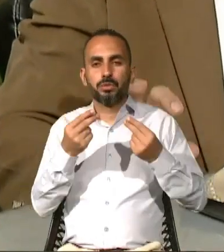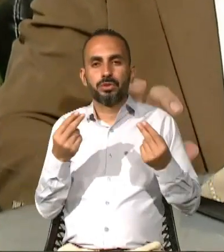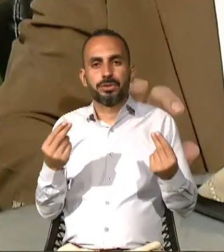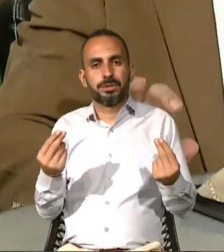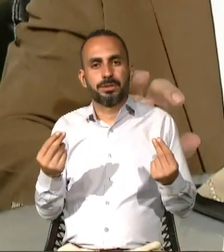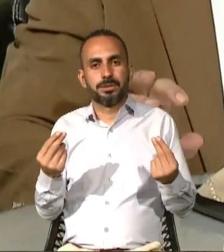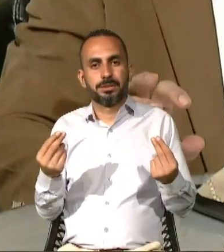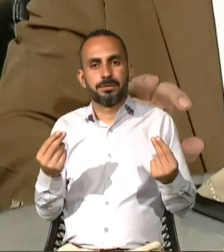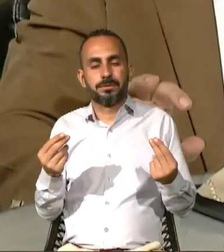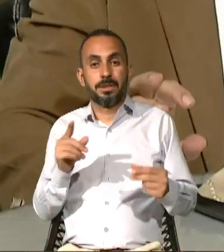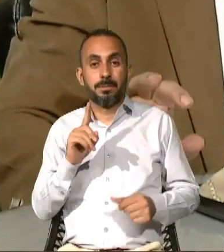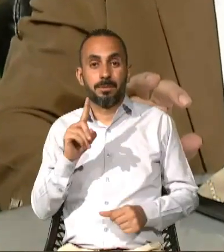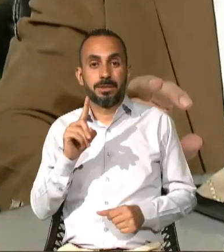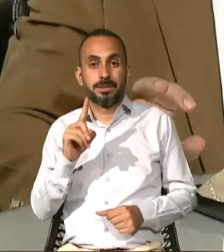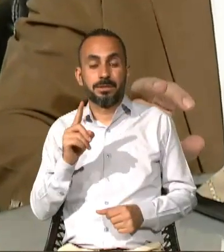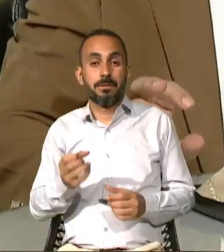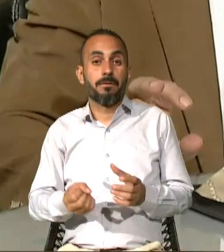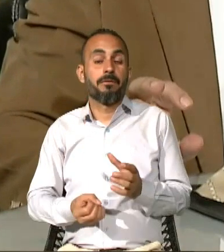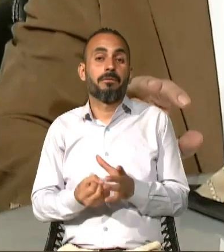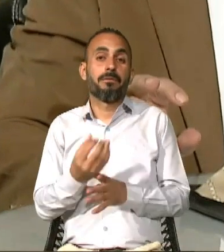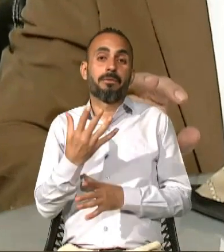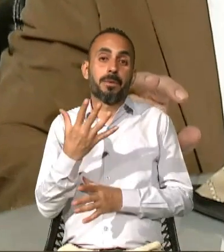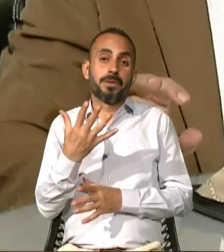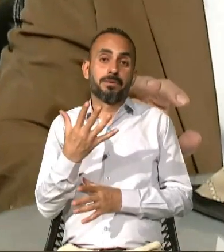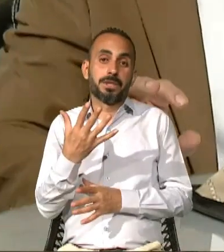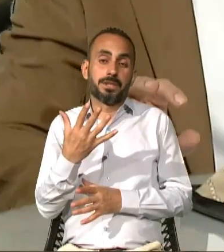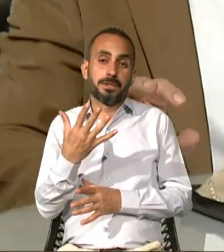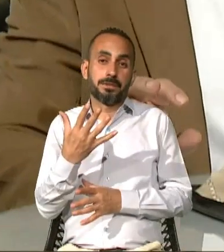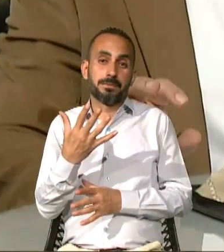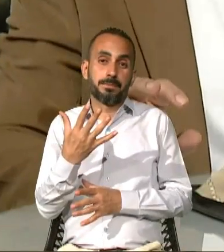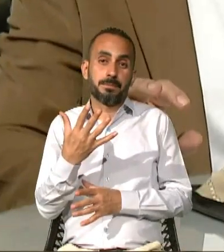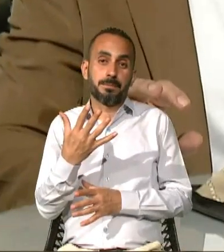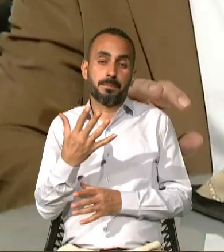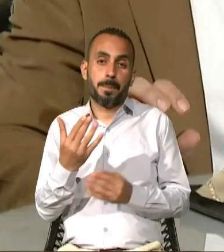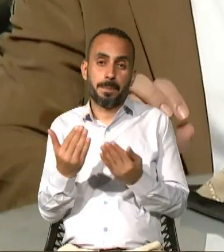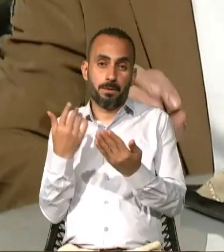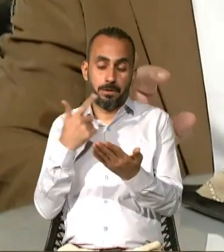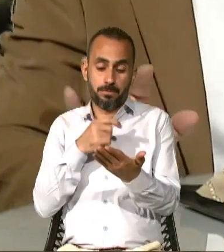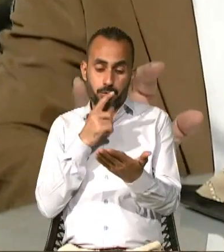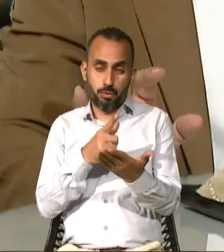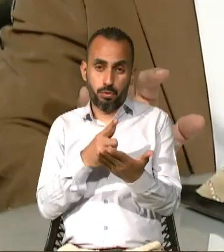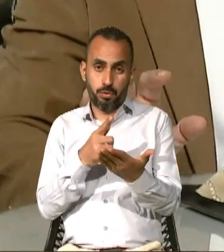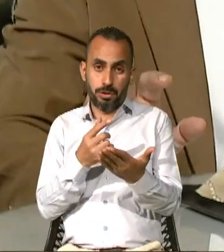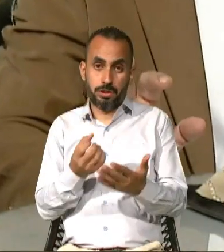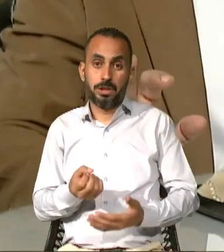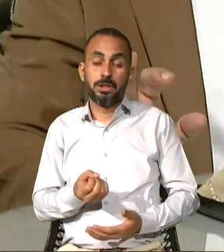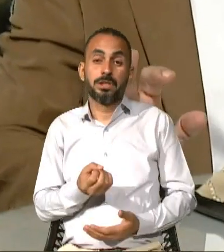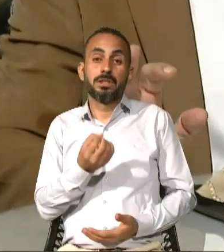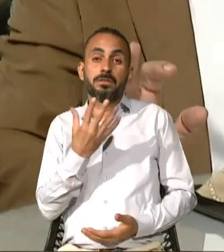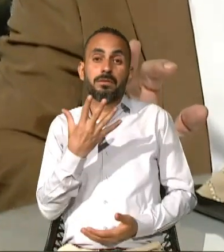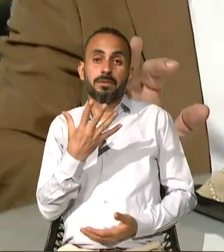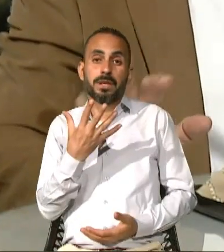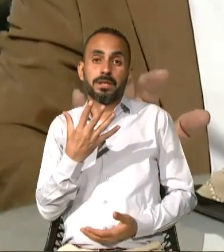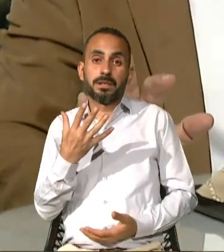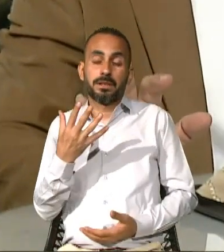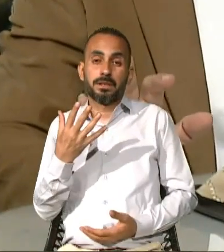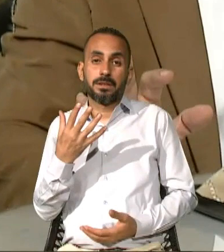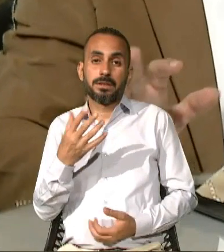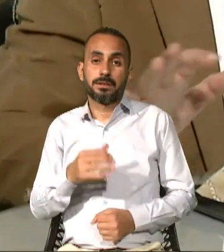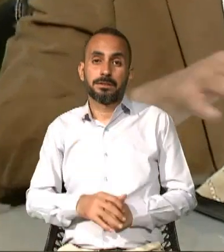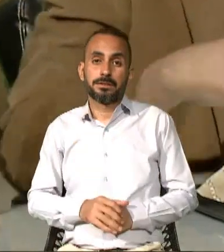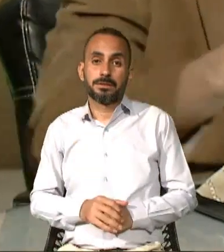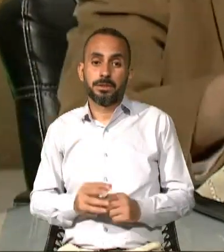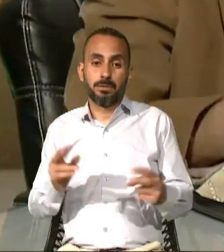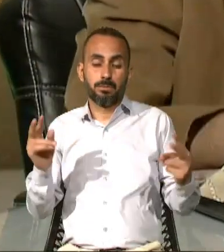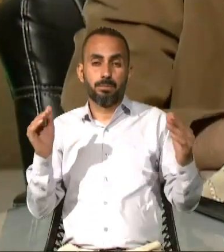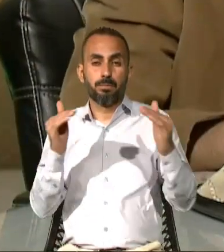بص حضرتك الكتاب المقدس ايه؟ ويفاجئهم. يفاجئهم ايه؟ يفاجئهم ذلك اليوم، او فيصادفكم ذلك